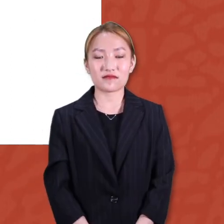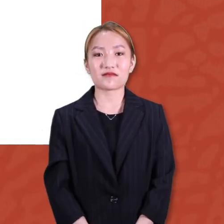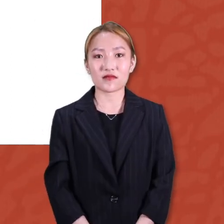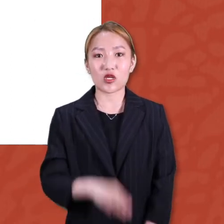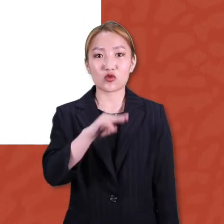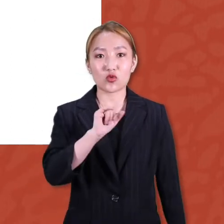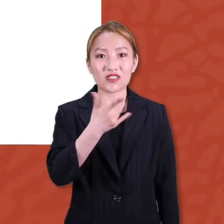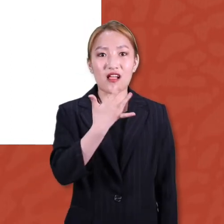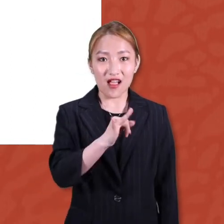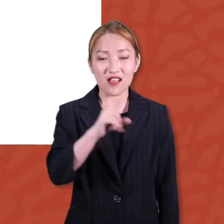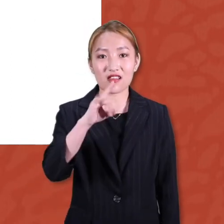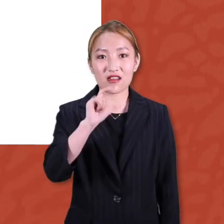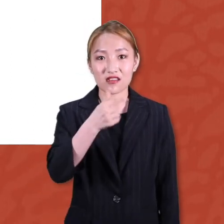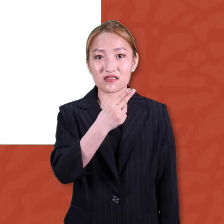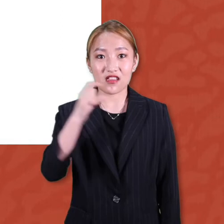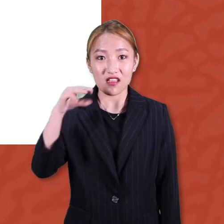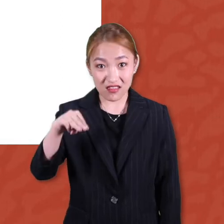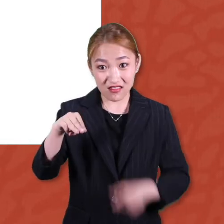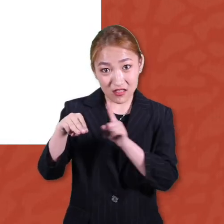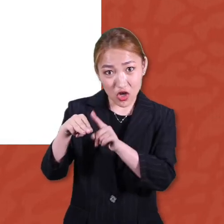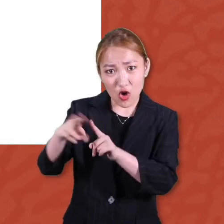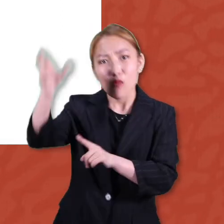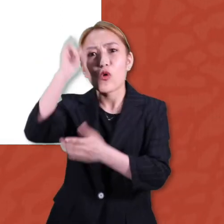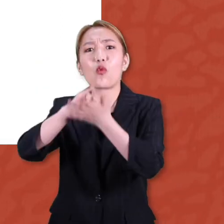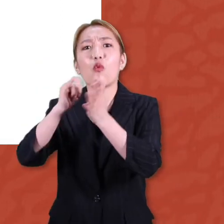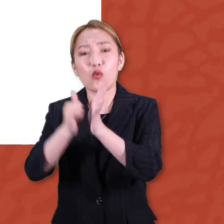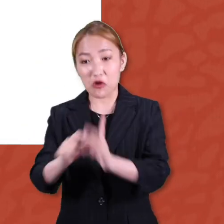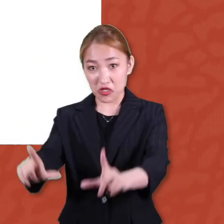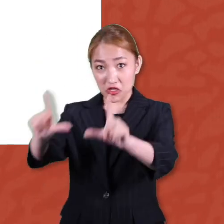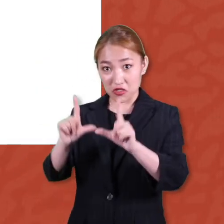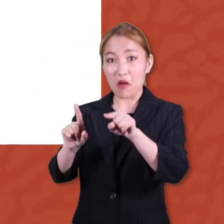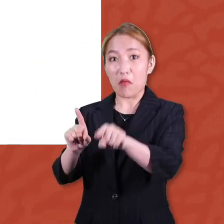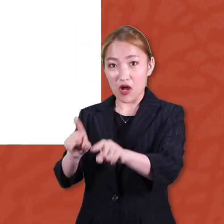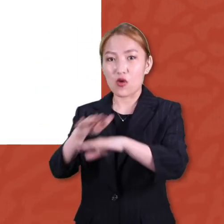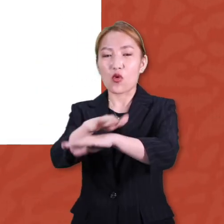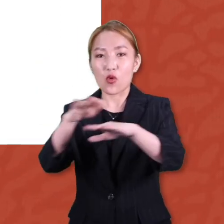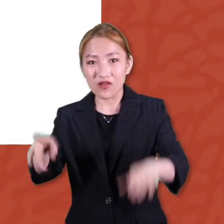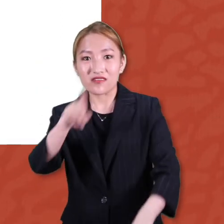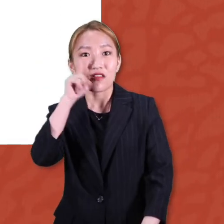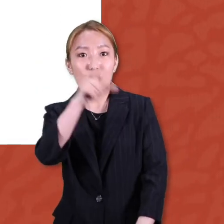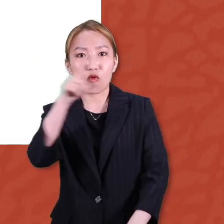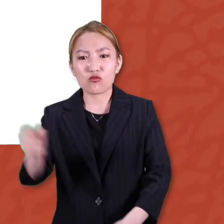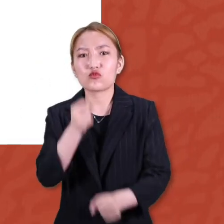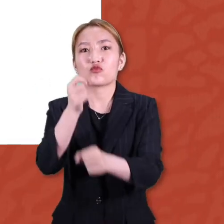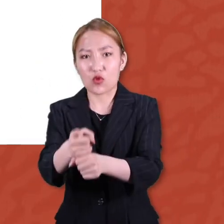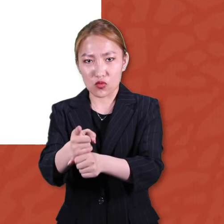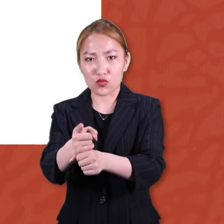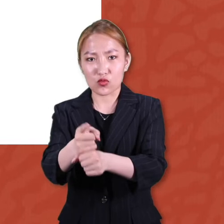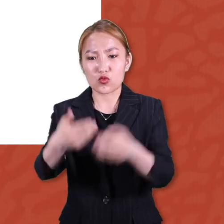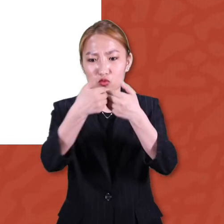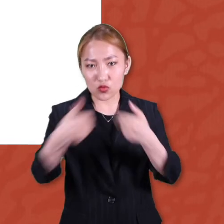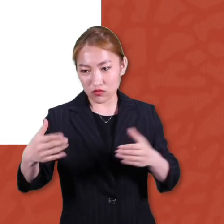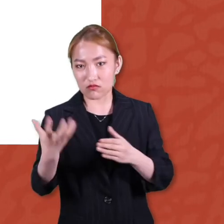Тусгай хэрэгцээт боловсролын сургуулиудыг тусгай хэрэгцээт боловсролын гэрчлэгээтэй хүүхэд залуучуудад зориулан байгуулсан.